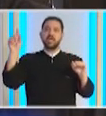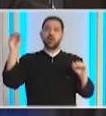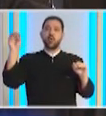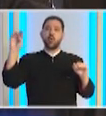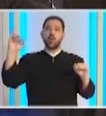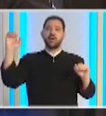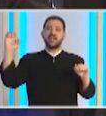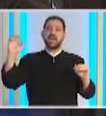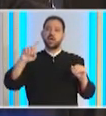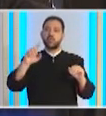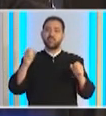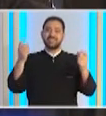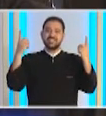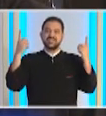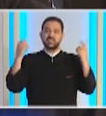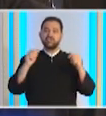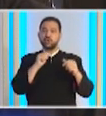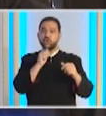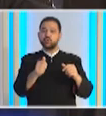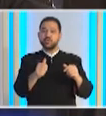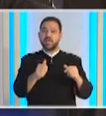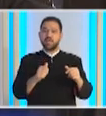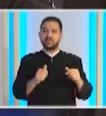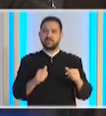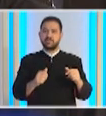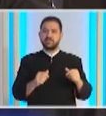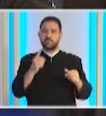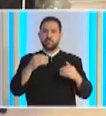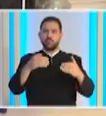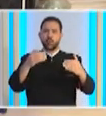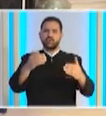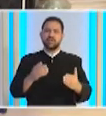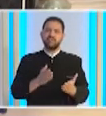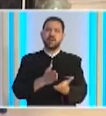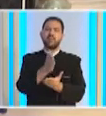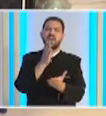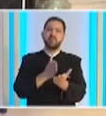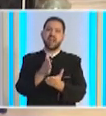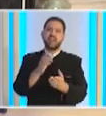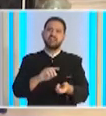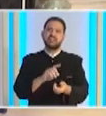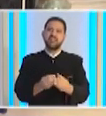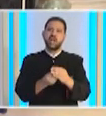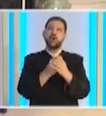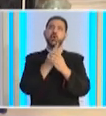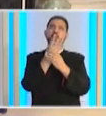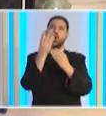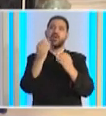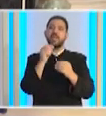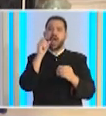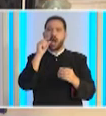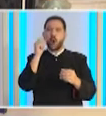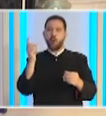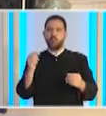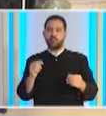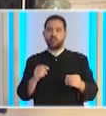sfârșește. Este un proces veșnic de înnoire și de săvârșire al omului. Adică acea teologie a epictaziei, cum o numește